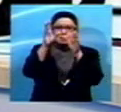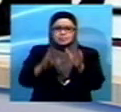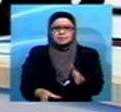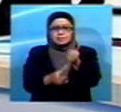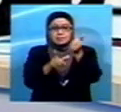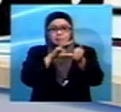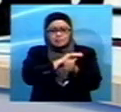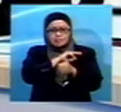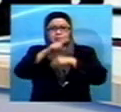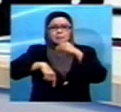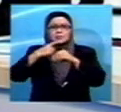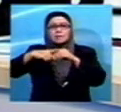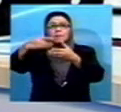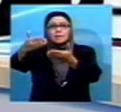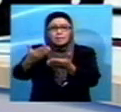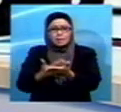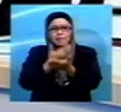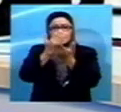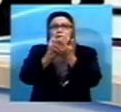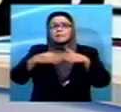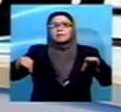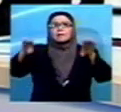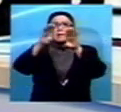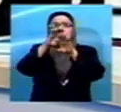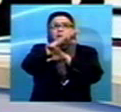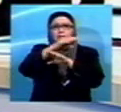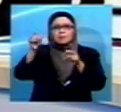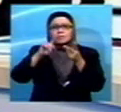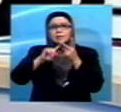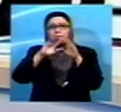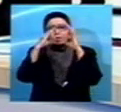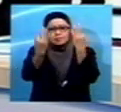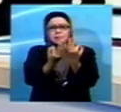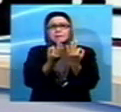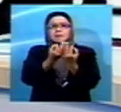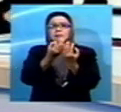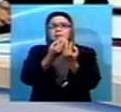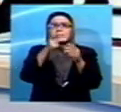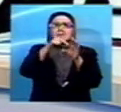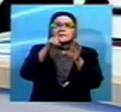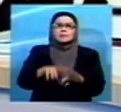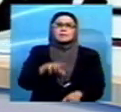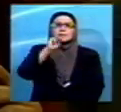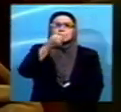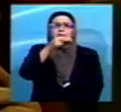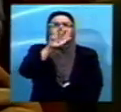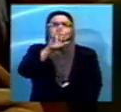Perhubungan perkembangan terkini pembibitan jawatankuasa teknikal dan Waris penumpang n oke kemudian